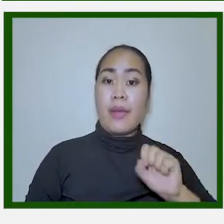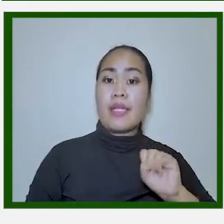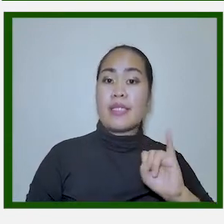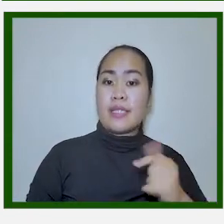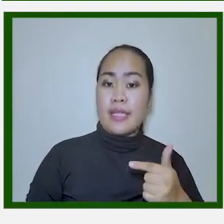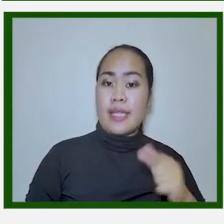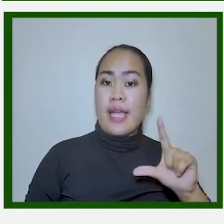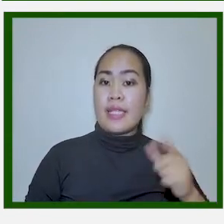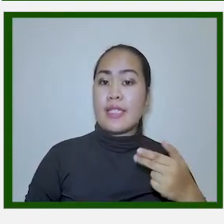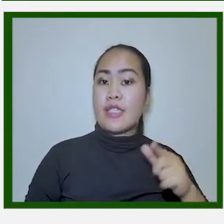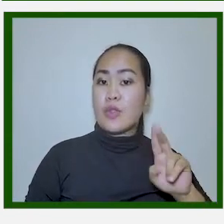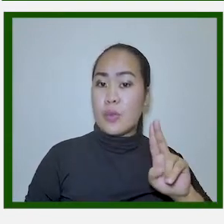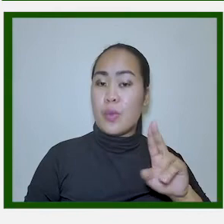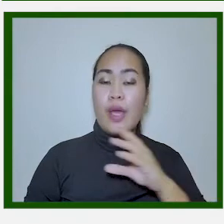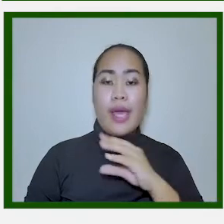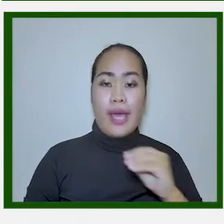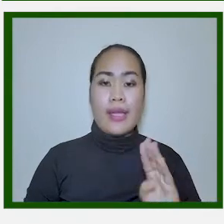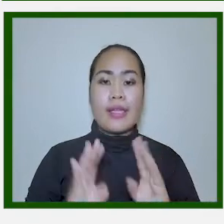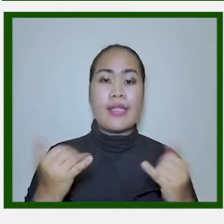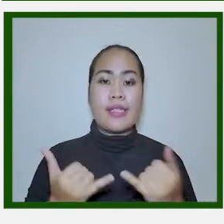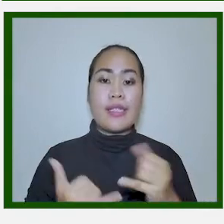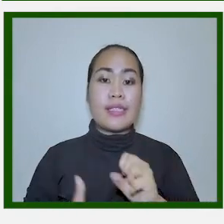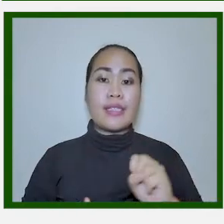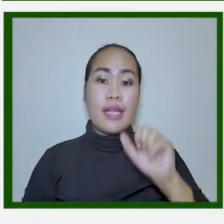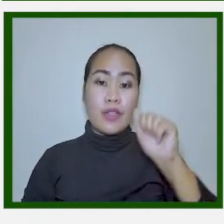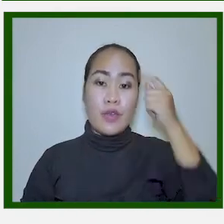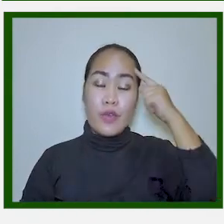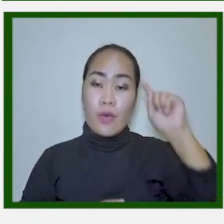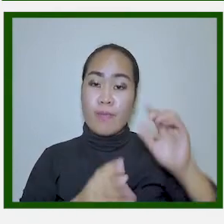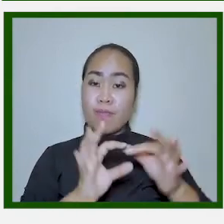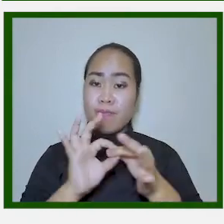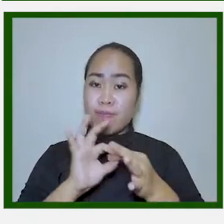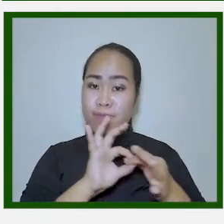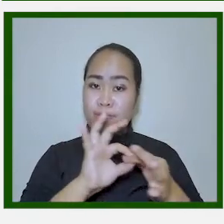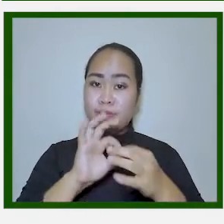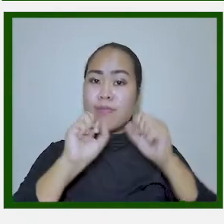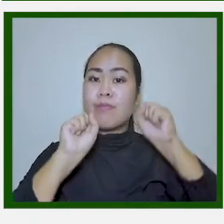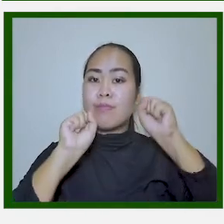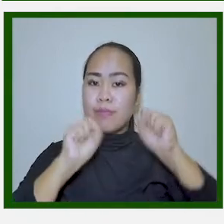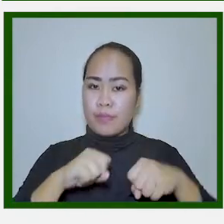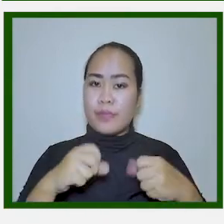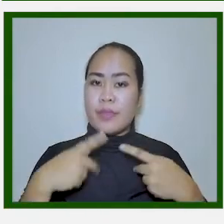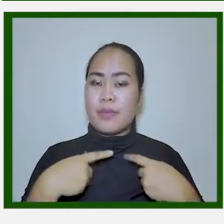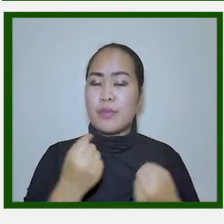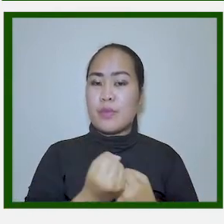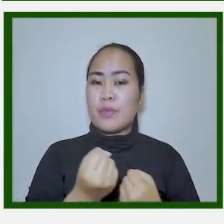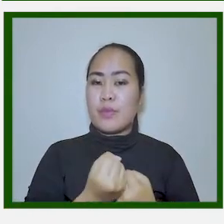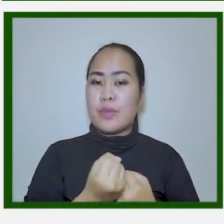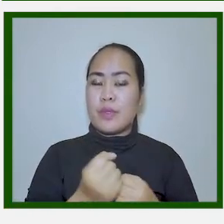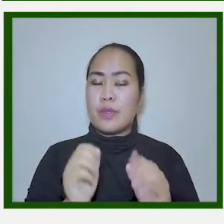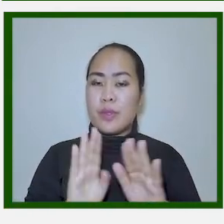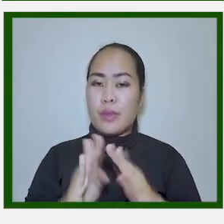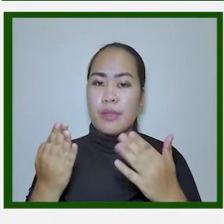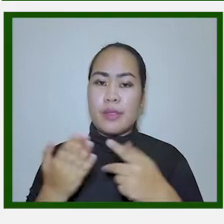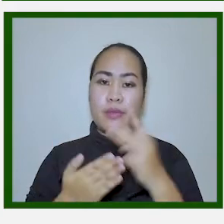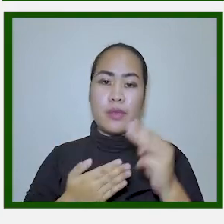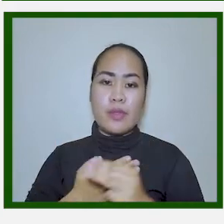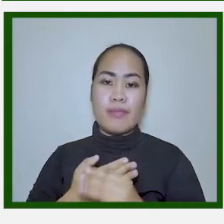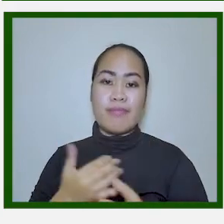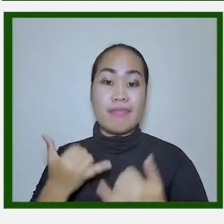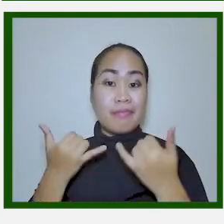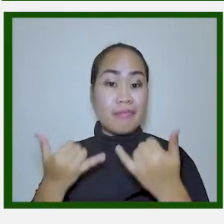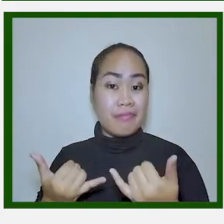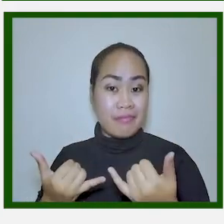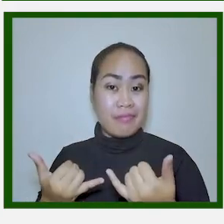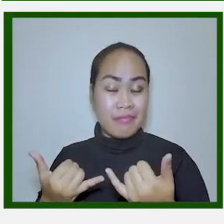ang Barangay San Antonio. No? Isegue ko na rin, ano, na pagdating sa mga napag-uusapan na rin ng mga estudyante at